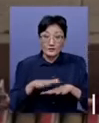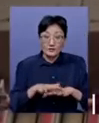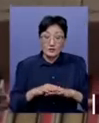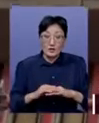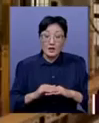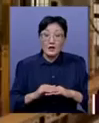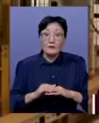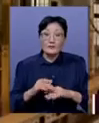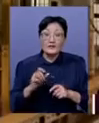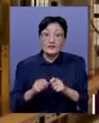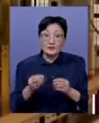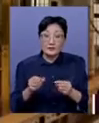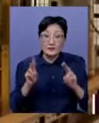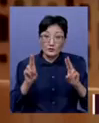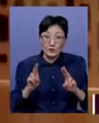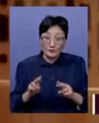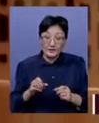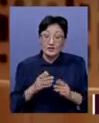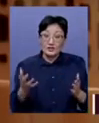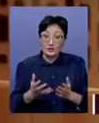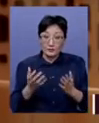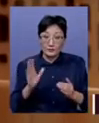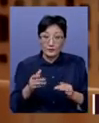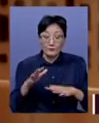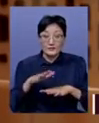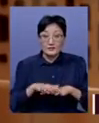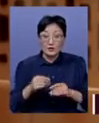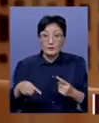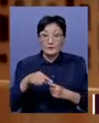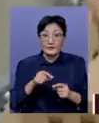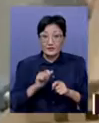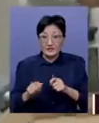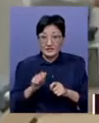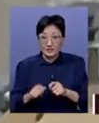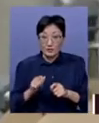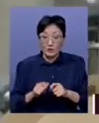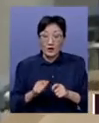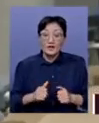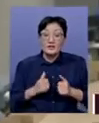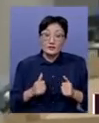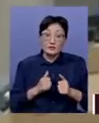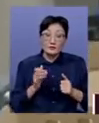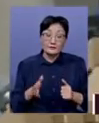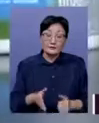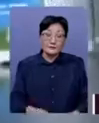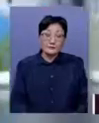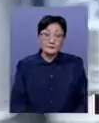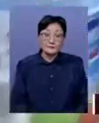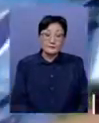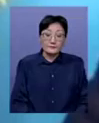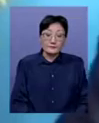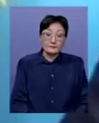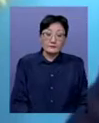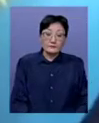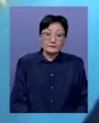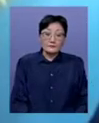жеке капиталына қатысты талаптар жеңілдетіледі. Осылайша банктердің бизнесті несиелендіруге ынталандырмақ.